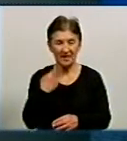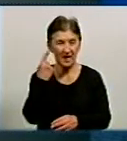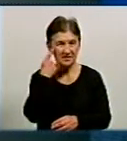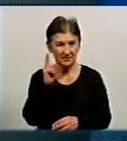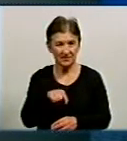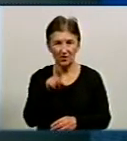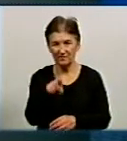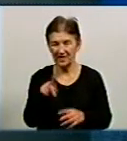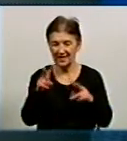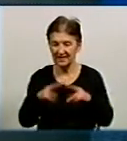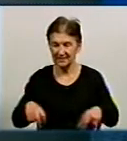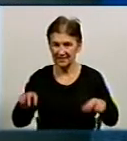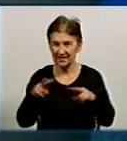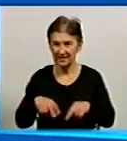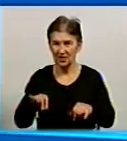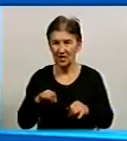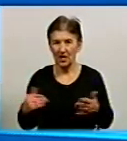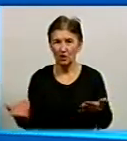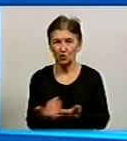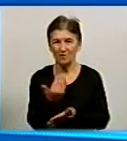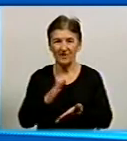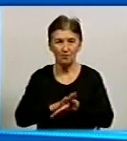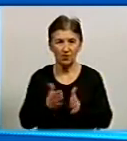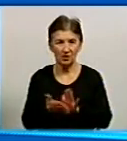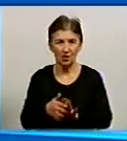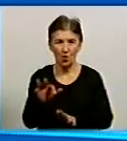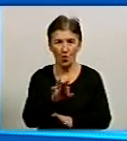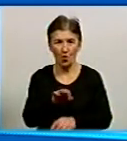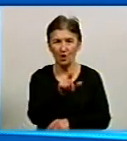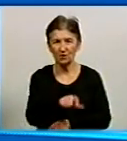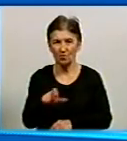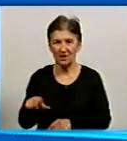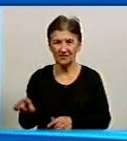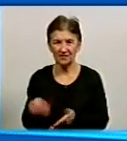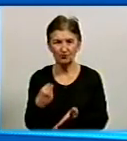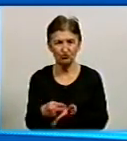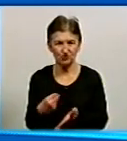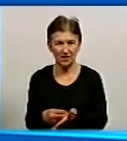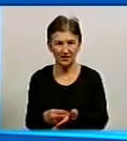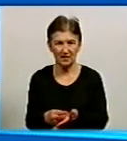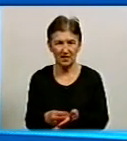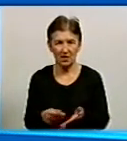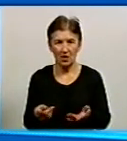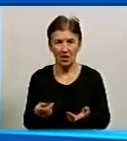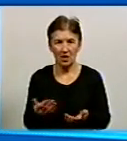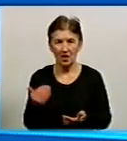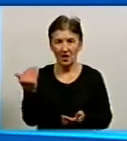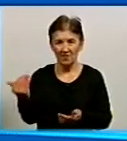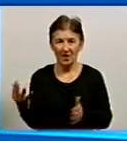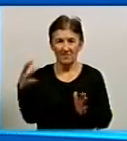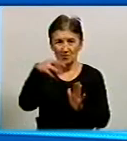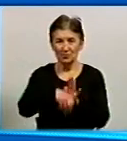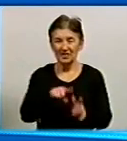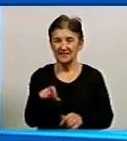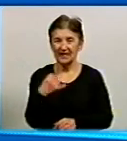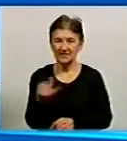там розглядали ще і нове положення про громадський бюджет. Зважаючи на те, що організатори, ну і ви в тому числі